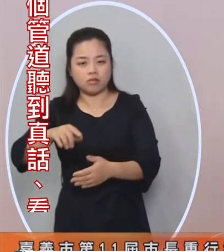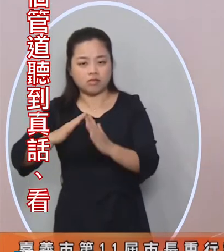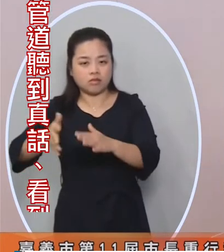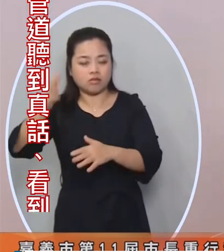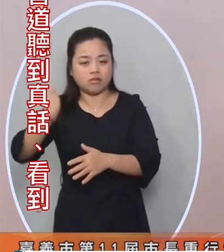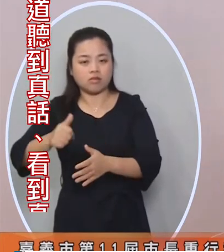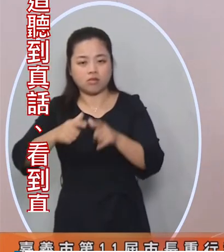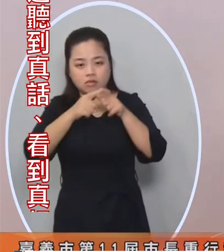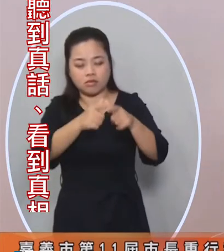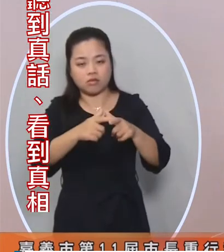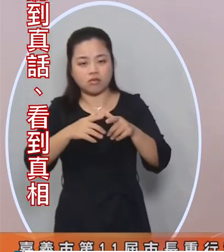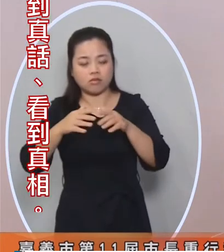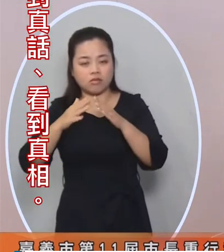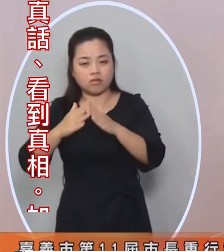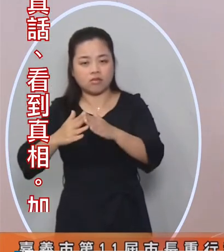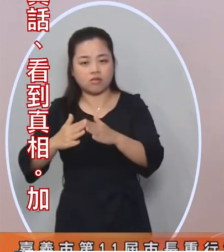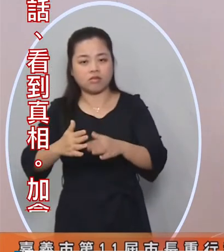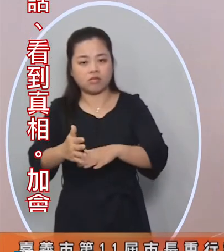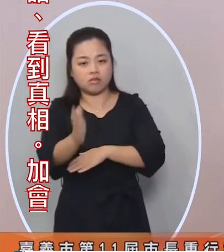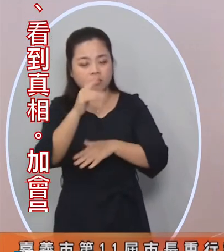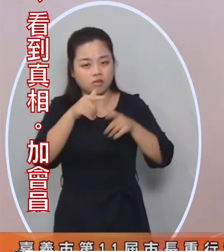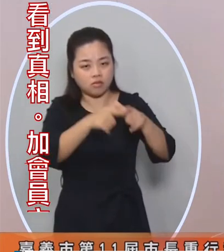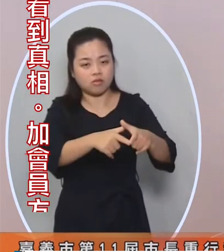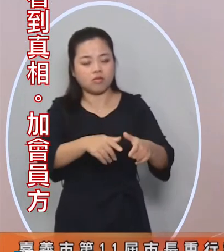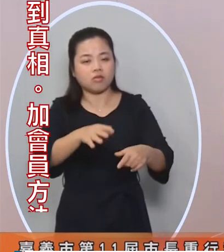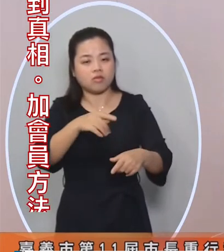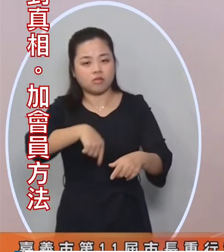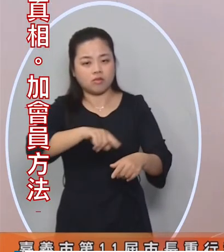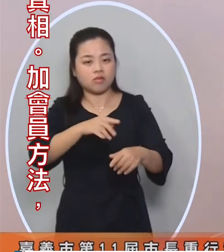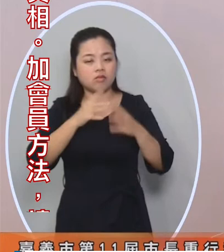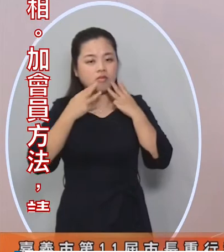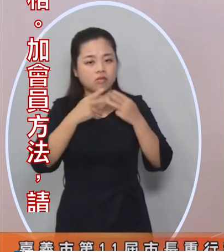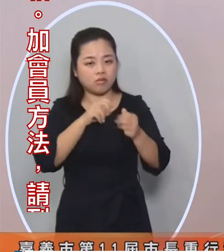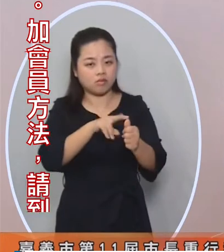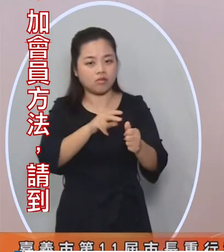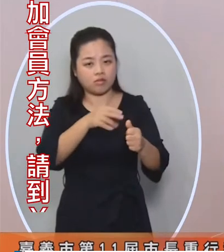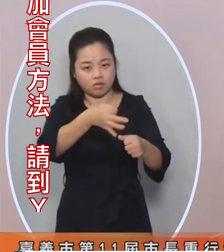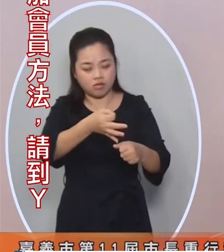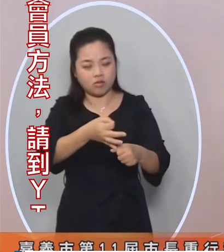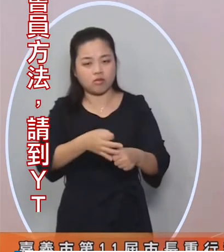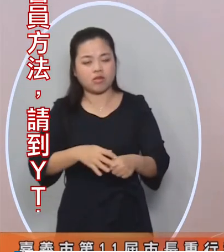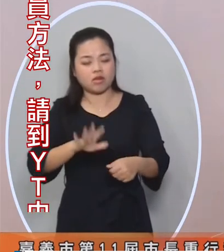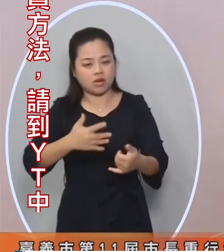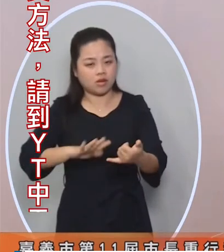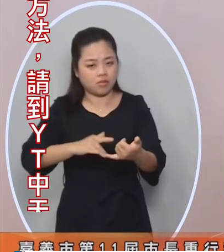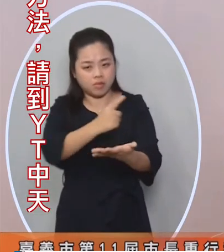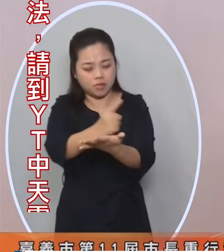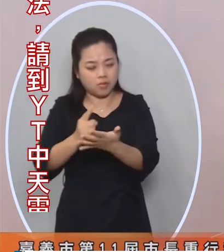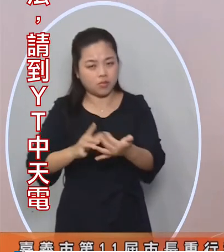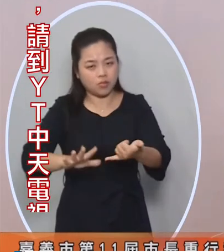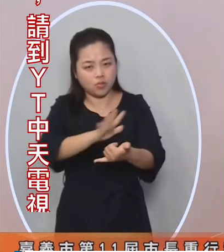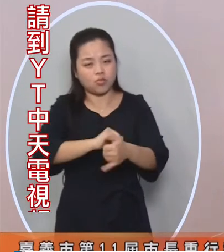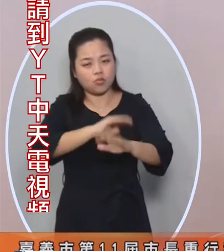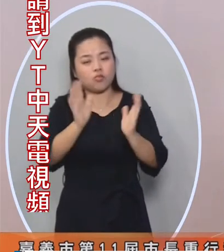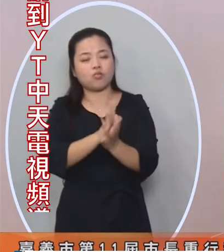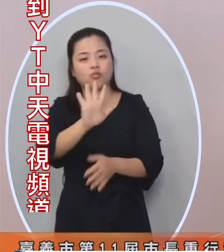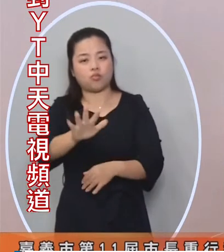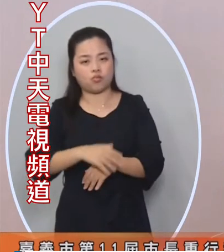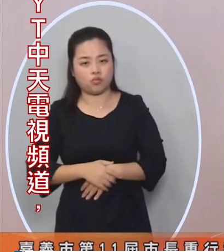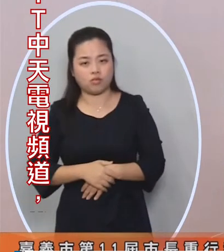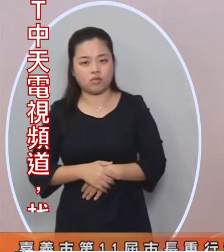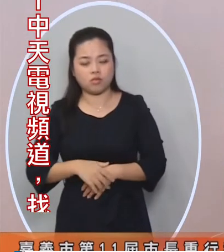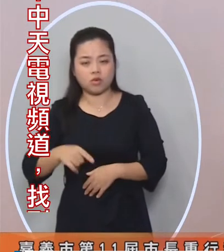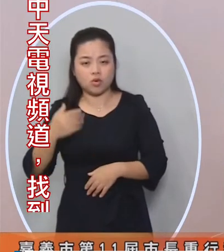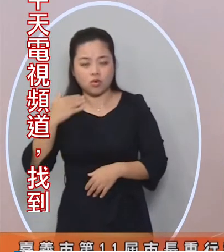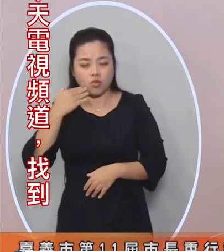但是很抱歉，全国各县市都有营养金，所以补助8,000元有造成财政的负担非常